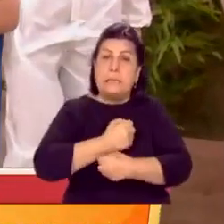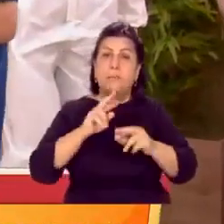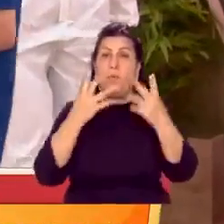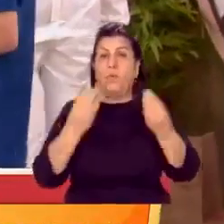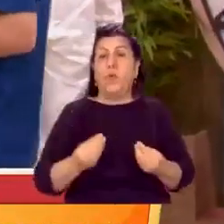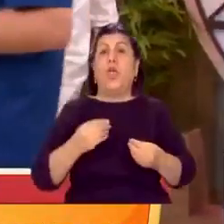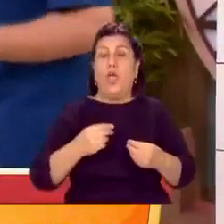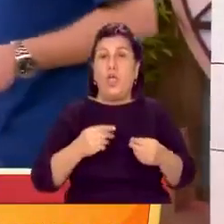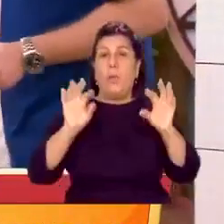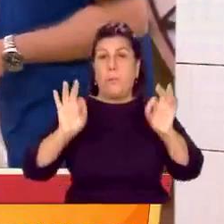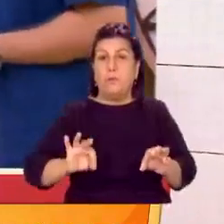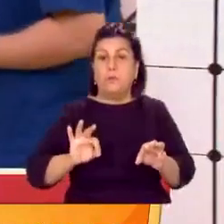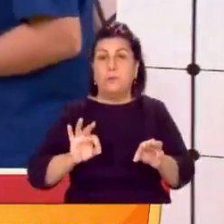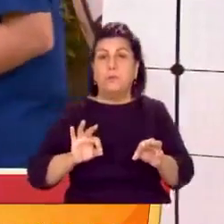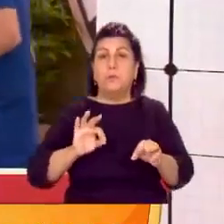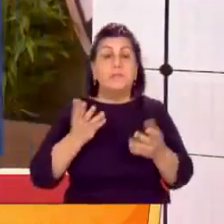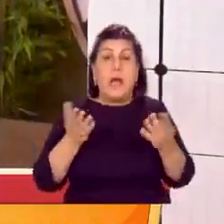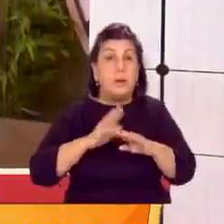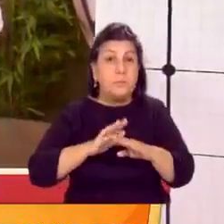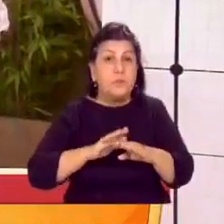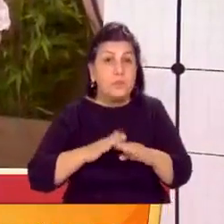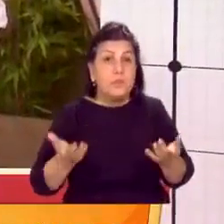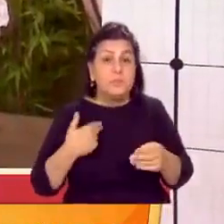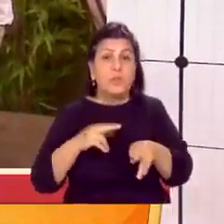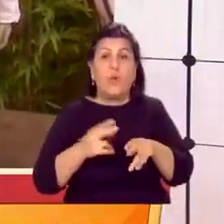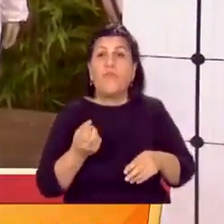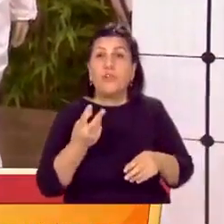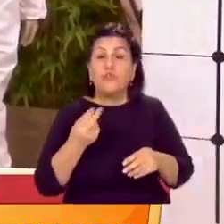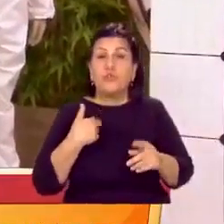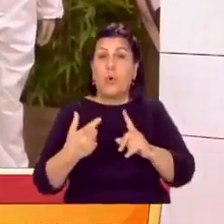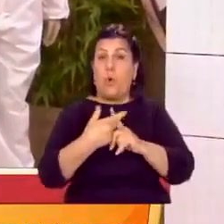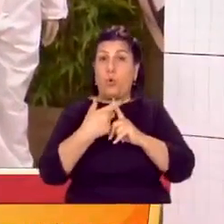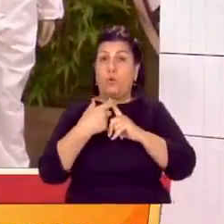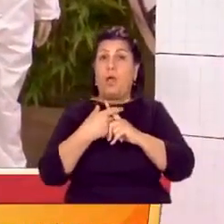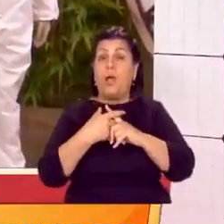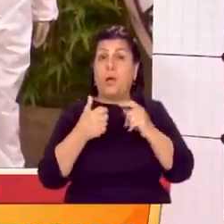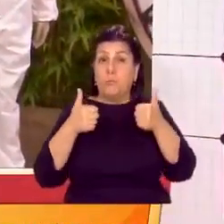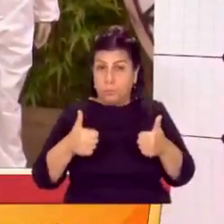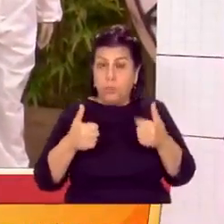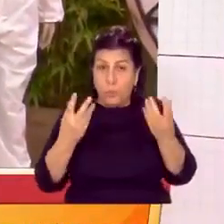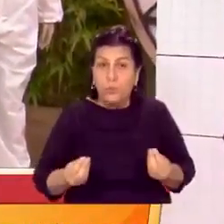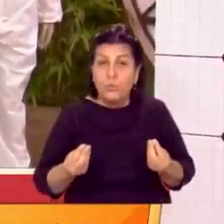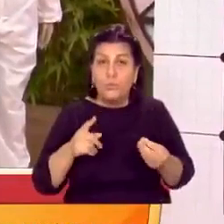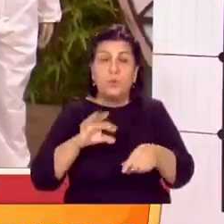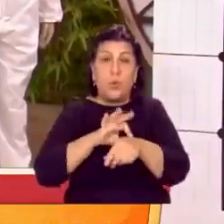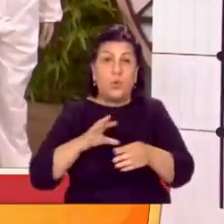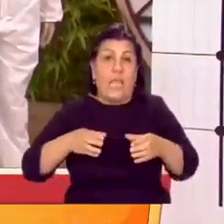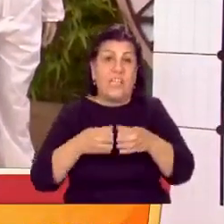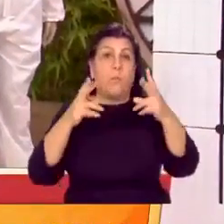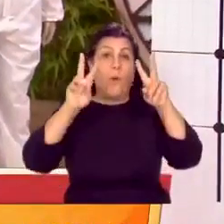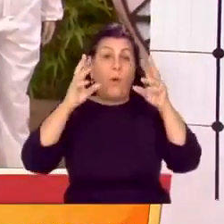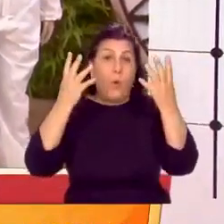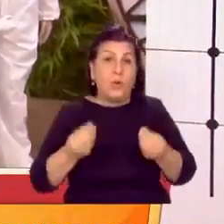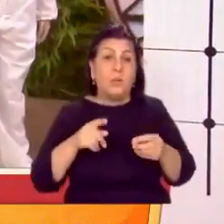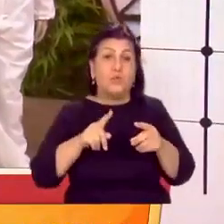Dolayısıyla geldik ne yapacağız Evet biz Corona virüsünden korunabilir miyiz Dr bu olarak Bununla ilgili